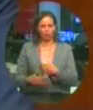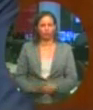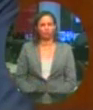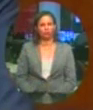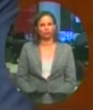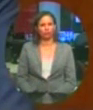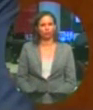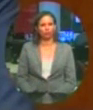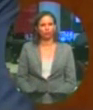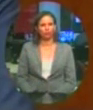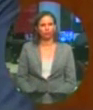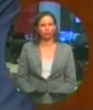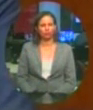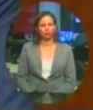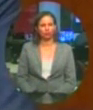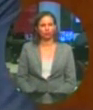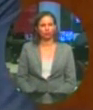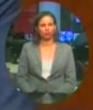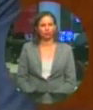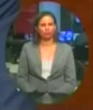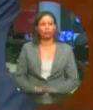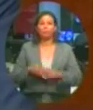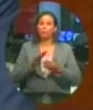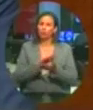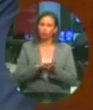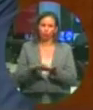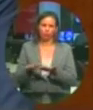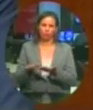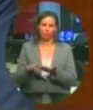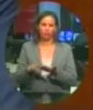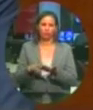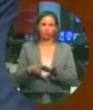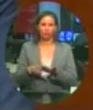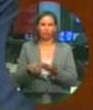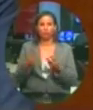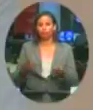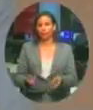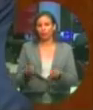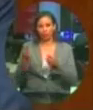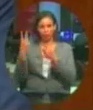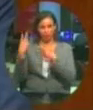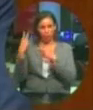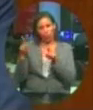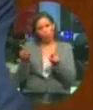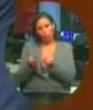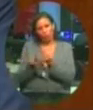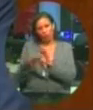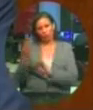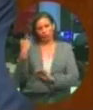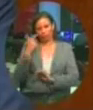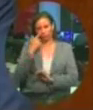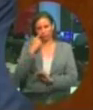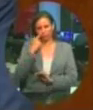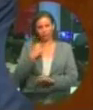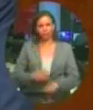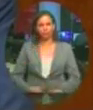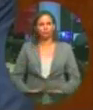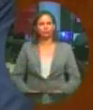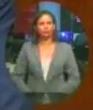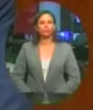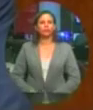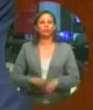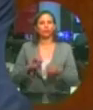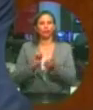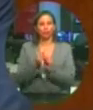והמאמץ הזה הוא פשוט להחזיר את המצב לקדמותו. אם הדבר הזה לא ייפתר עד